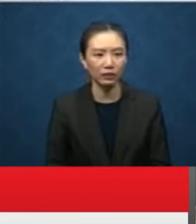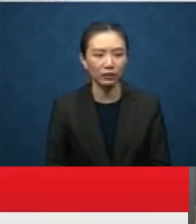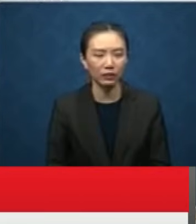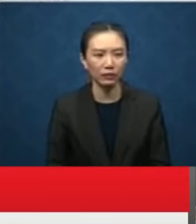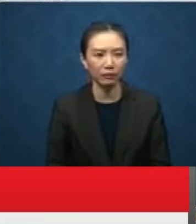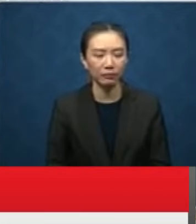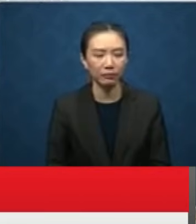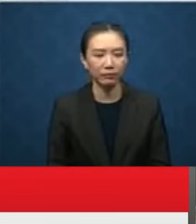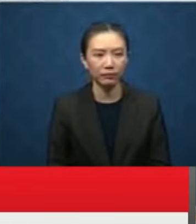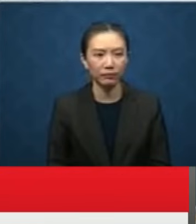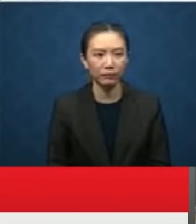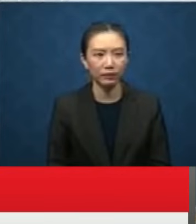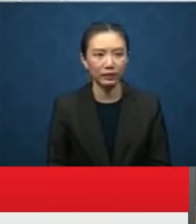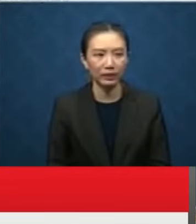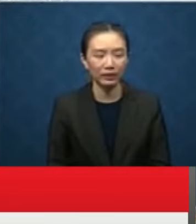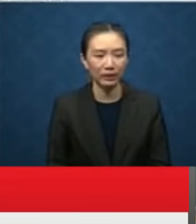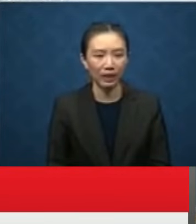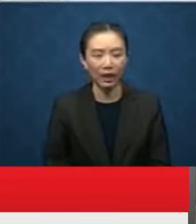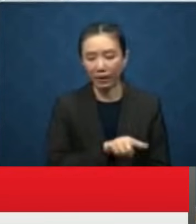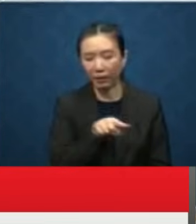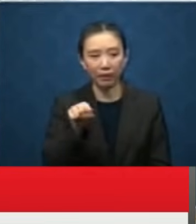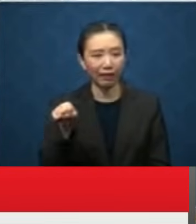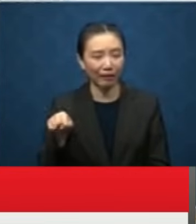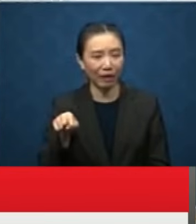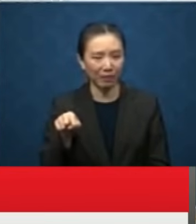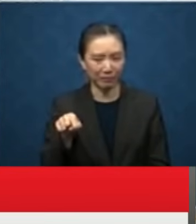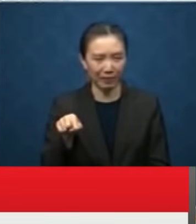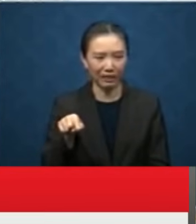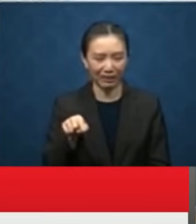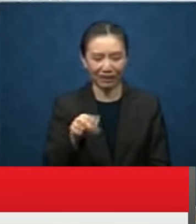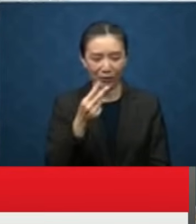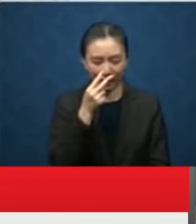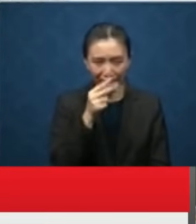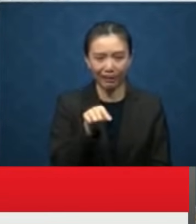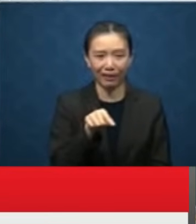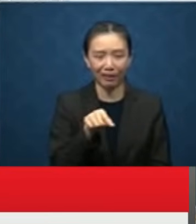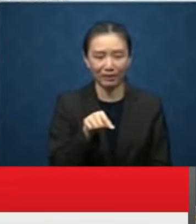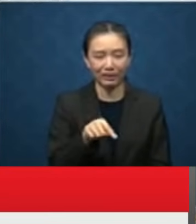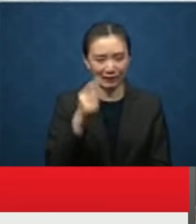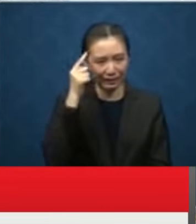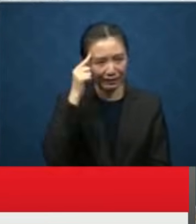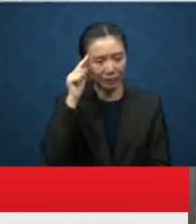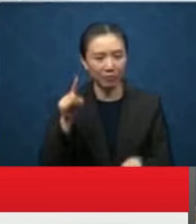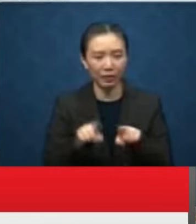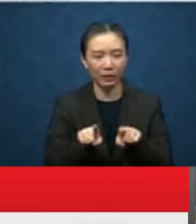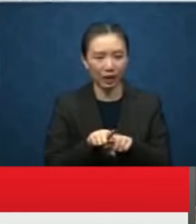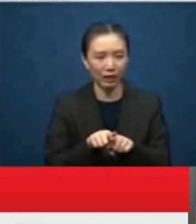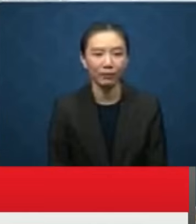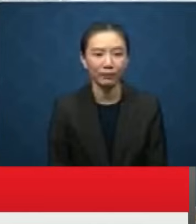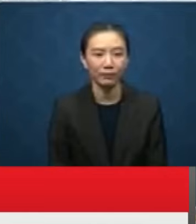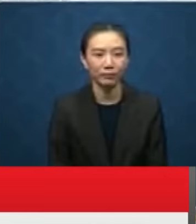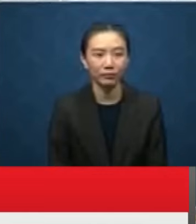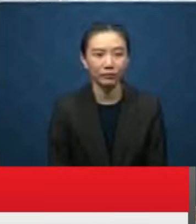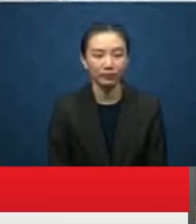เออไก่เห็นตีนงูๆเห็นนมไก่ไม่มีอะไรหรอกเดี๋ยวมันก็วูวาบๆวาบ